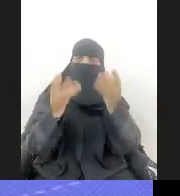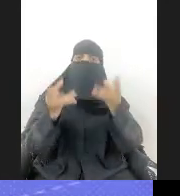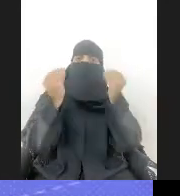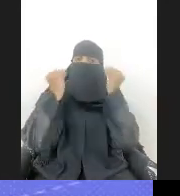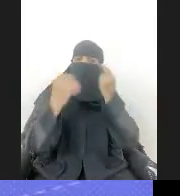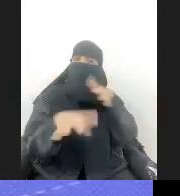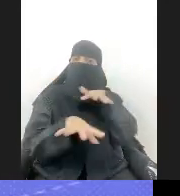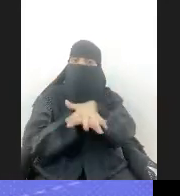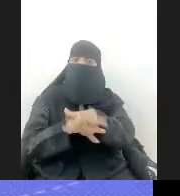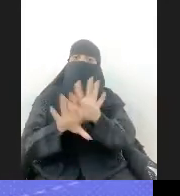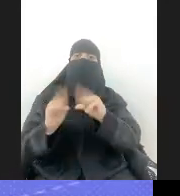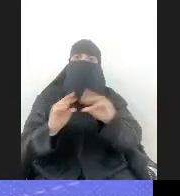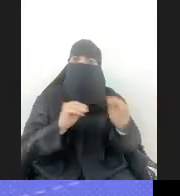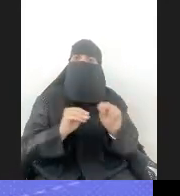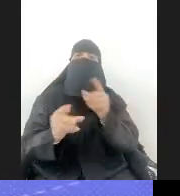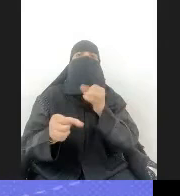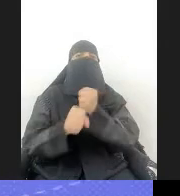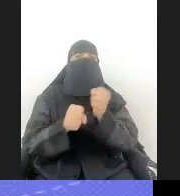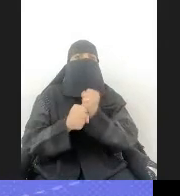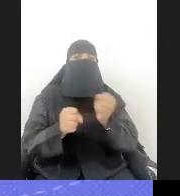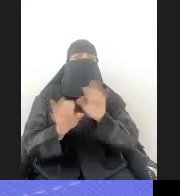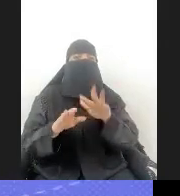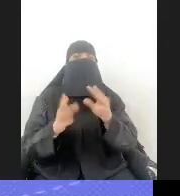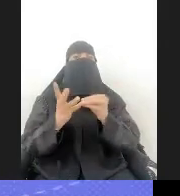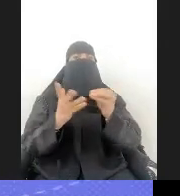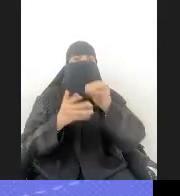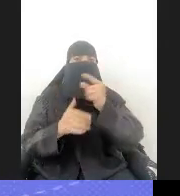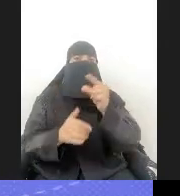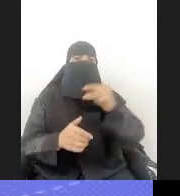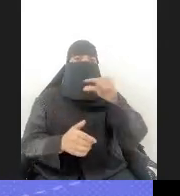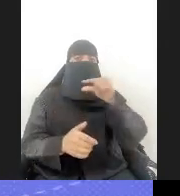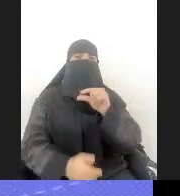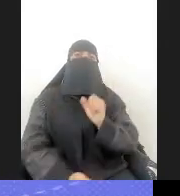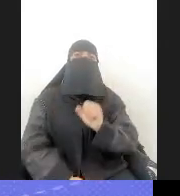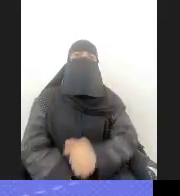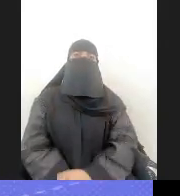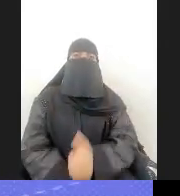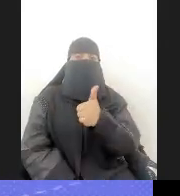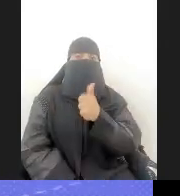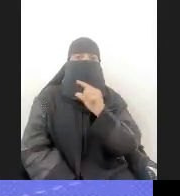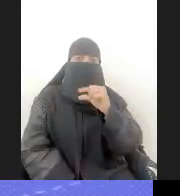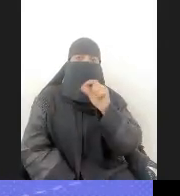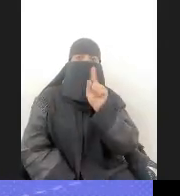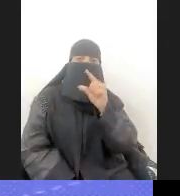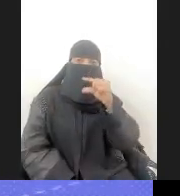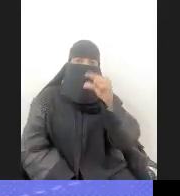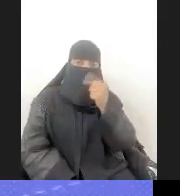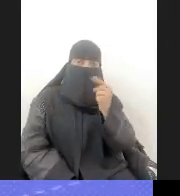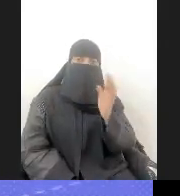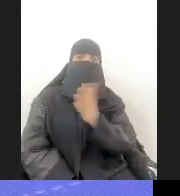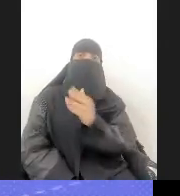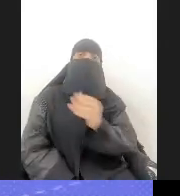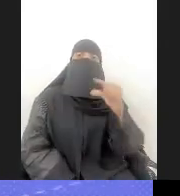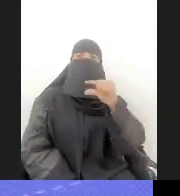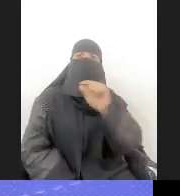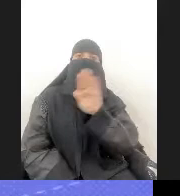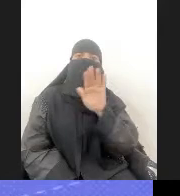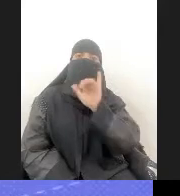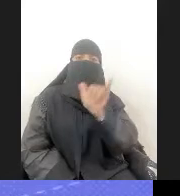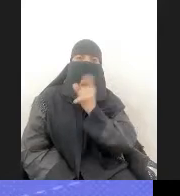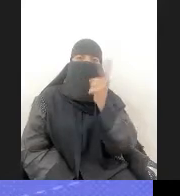وبعض التطبيقات التي تطرق إليها دكتورنا الأستاذ الدكتور بدر الصالح، وكذلك الدكتور سمير النجدي،